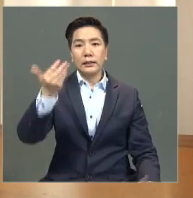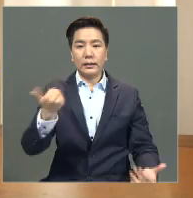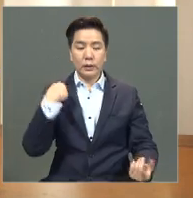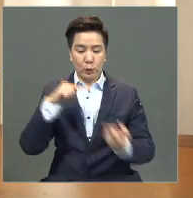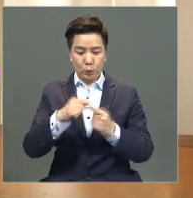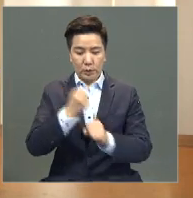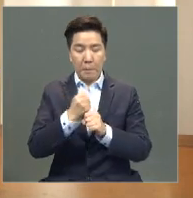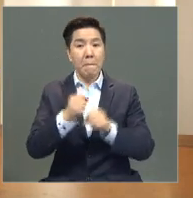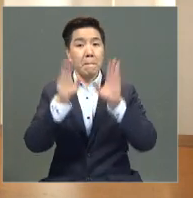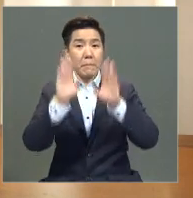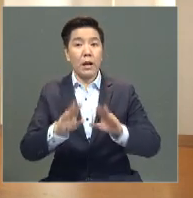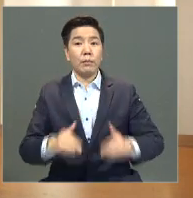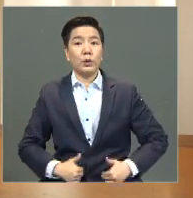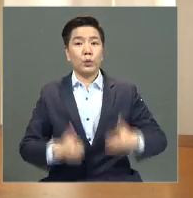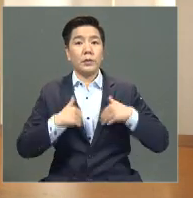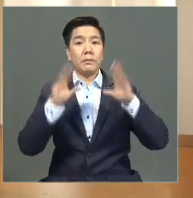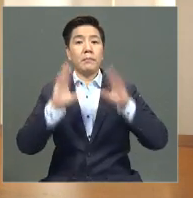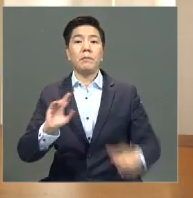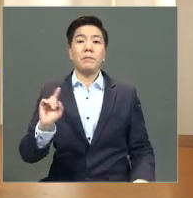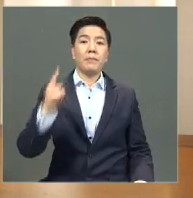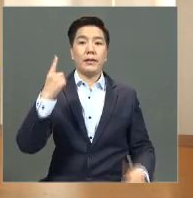ก็ไม่ได้นะเป็นช่วงที่เราเนี่ยได้พยุงสถานการณ์จนทำให้ตัวเลขผู้ติดเชื้อมันอยู่ระดับแบบนี้ได้สำเร็จแต่นายกรัฐมนตรีบอกว่าเราก็ยังต้องสู้กันต่อไปต้องให้คนที่เขามีความรู้ความสามารถเข้ามาทำงานเพื่อช่วยเหลือประชาชนให้อยู่รอดร่วมกันวางแผนและก็ขับเคลื่อนประเทศไปสู่อนาคตที่ดีขึ้นด้วยการทำงานแบบNew Normal